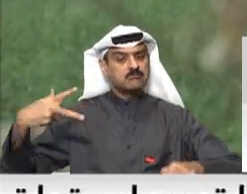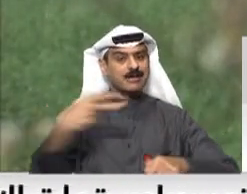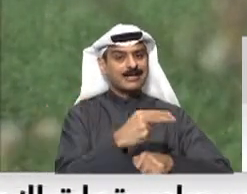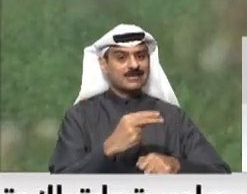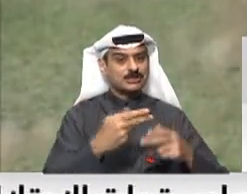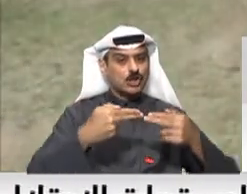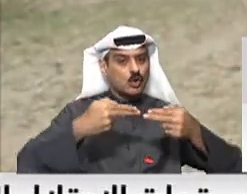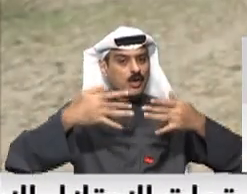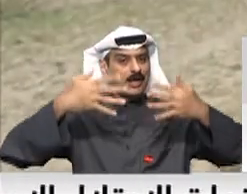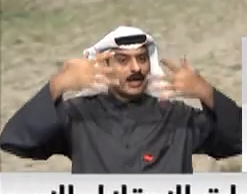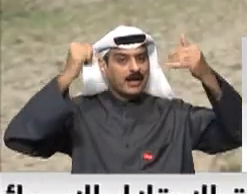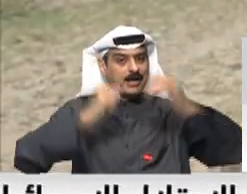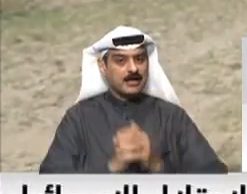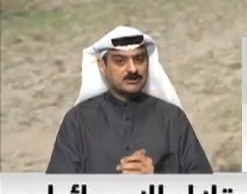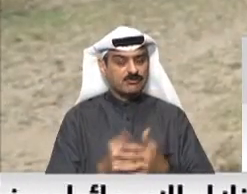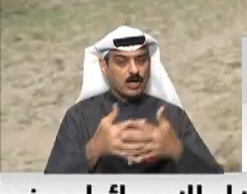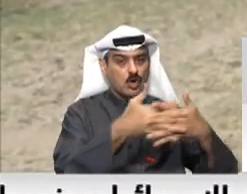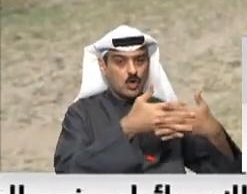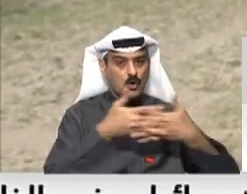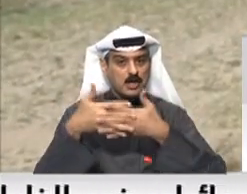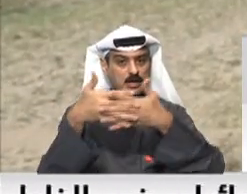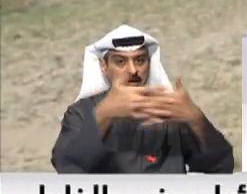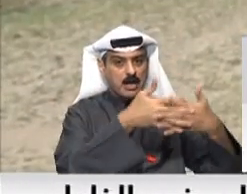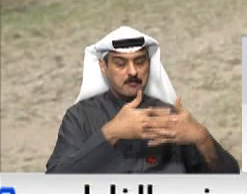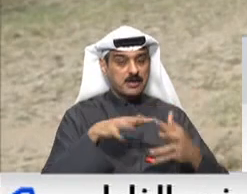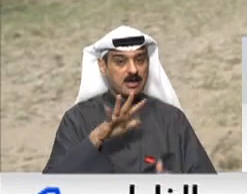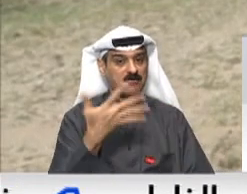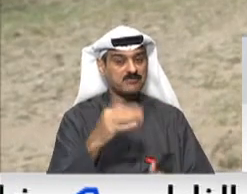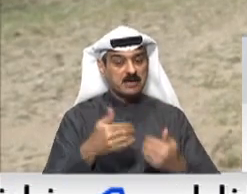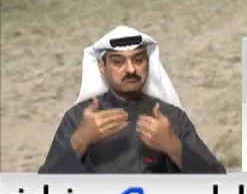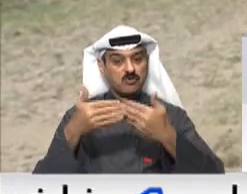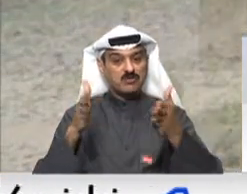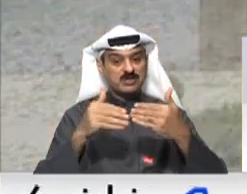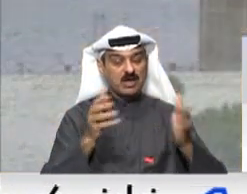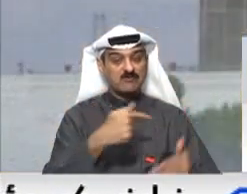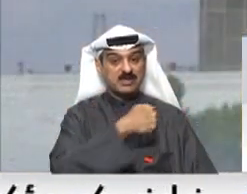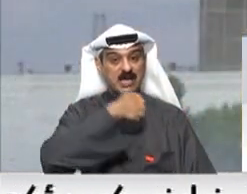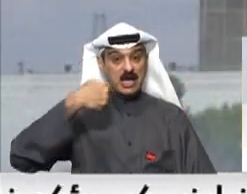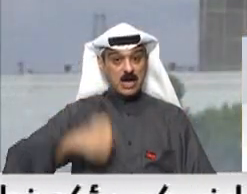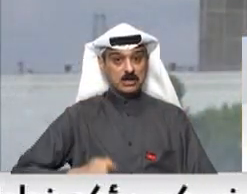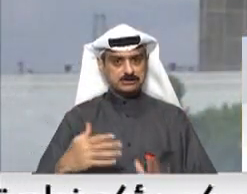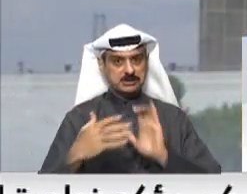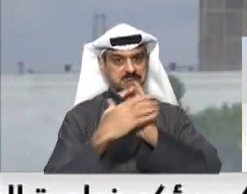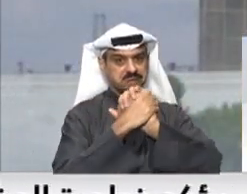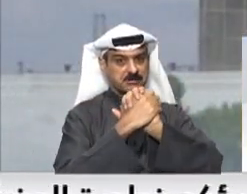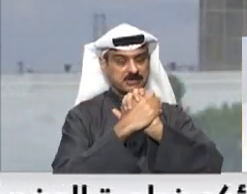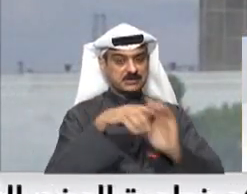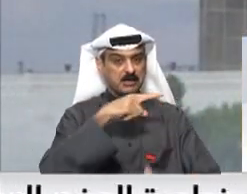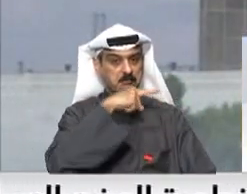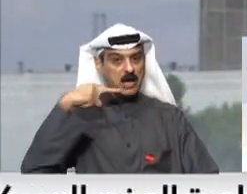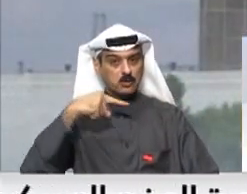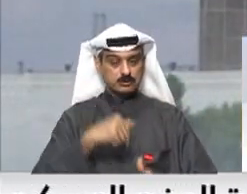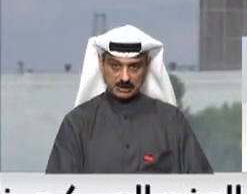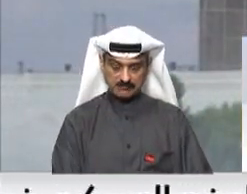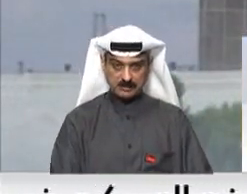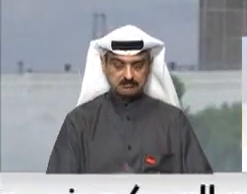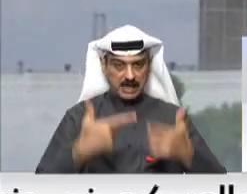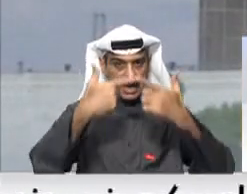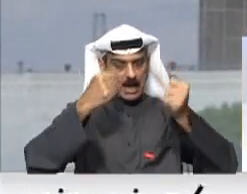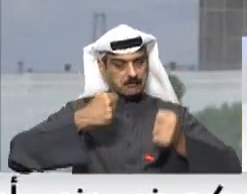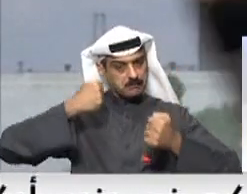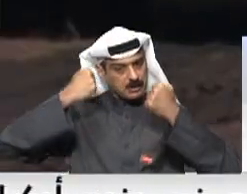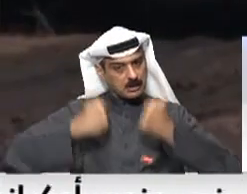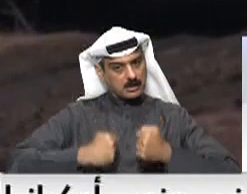الروسي وشغل الولايات المتحدة باحتمالية فتح الصين حليف موسكو الأقوى جبهة حرب